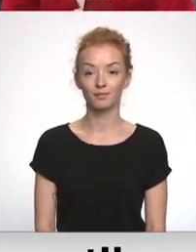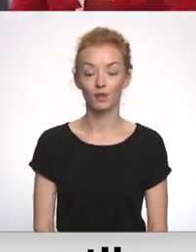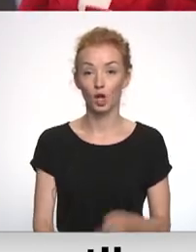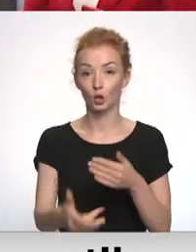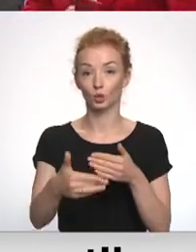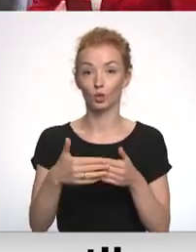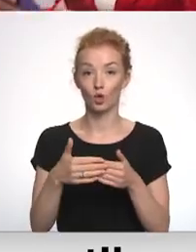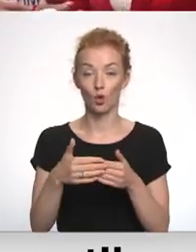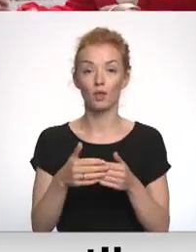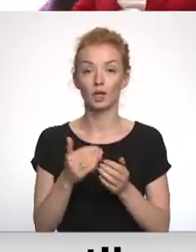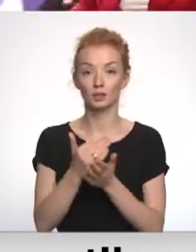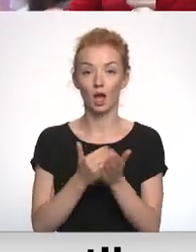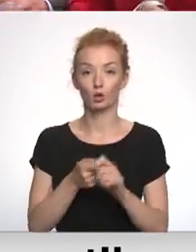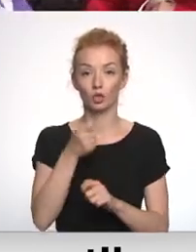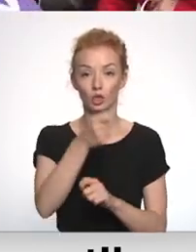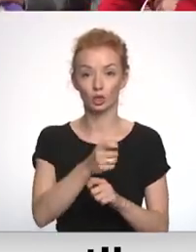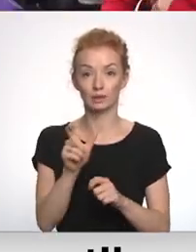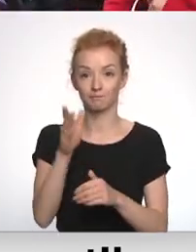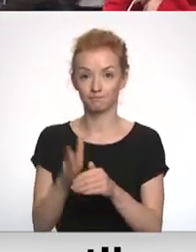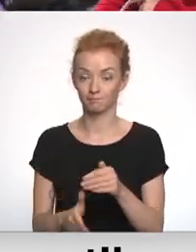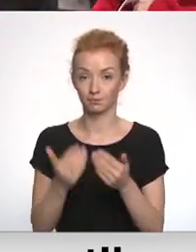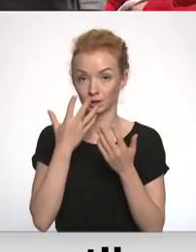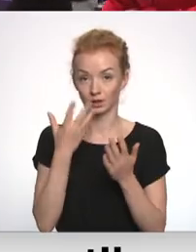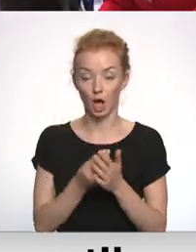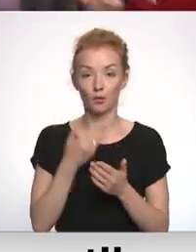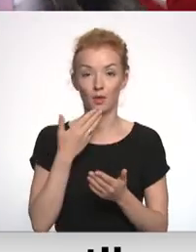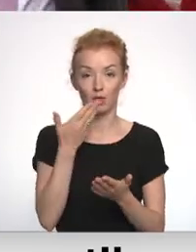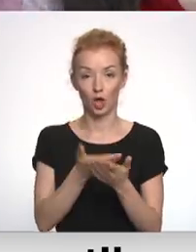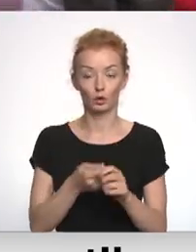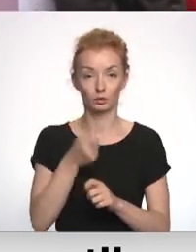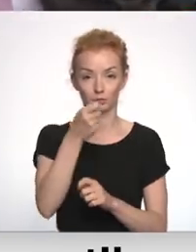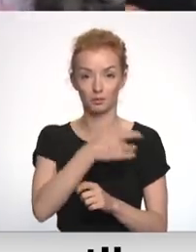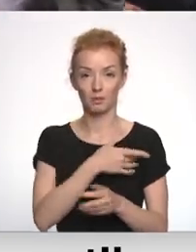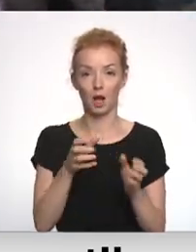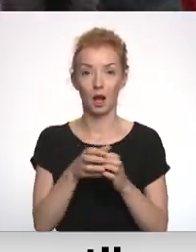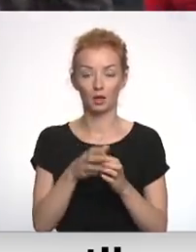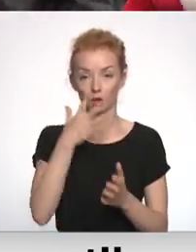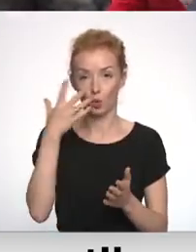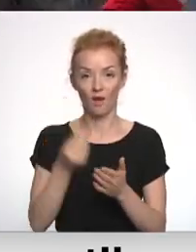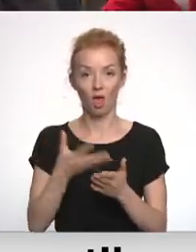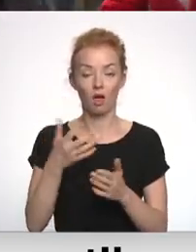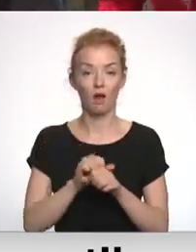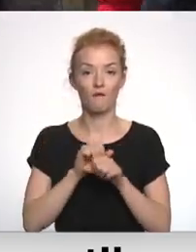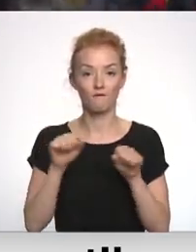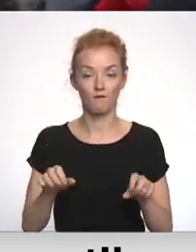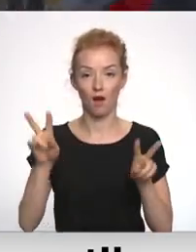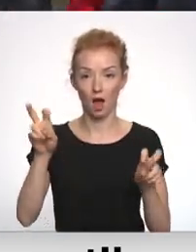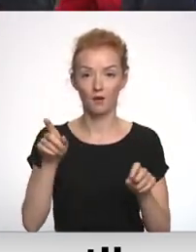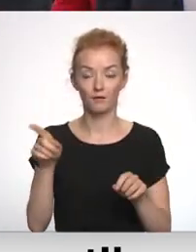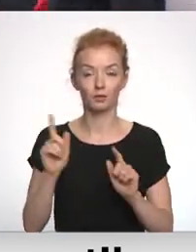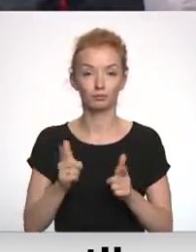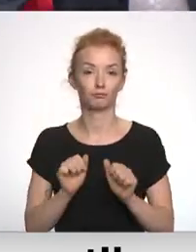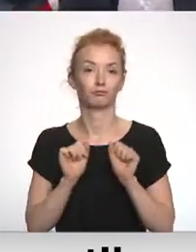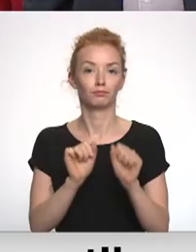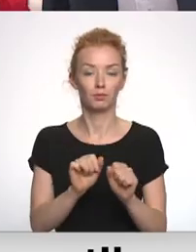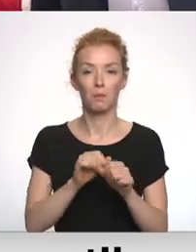Tuvojoties kandidātu sarakstu iesniegšanas beigām, šodien savu pieteikumu vēlēšanās iesniedz partijas Suverēnā vara. Partija soli iestāties par vārdu un